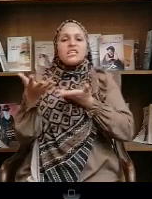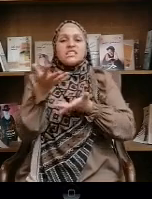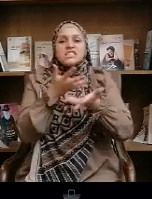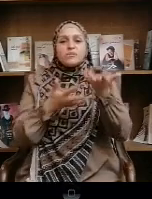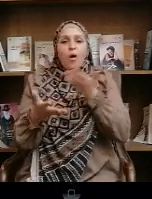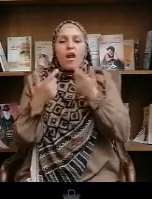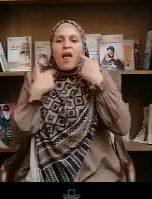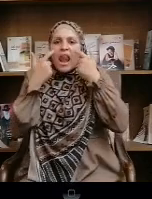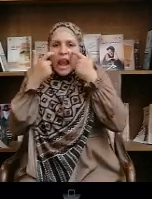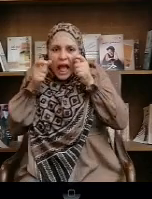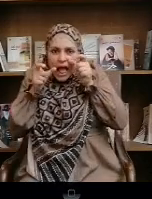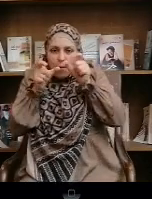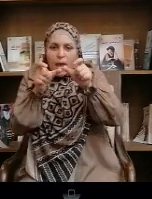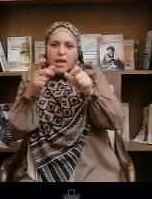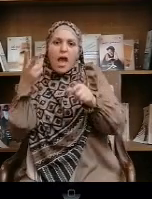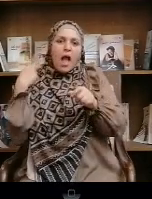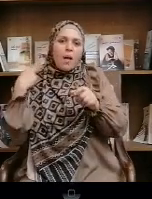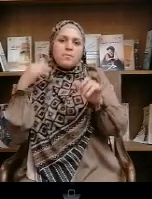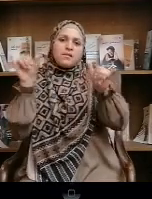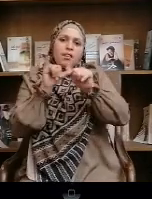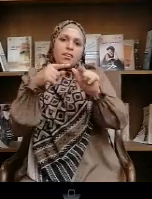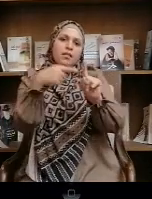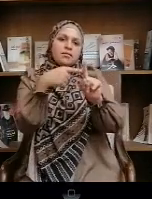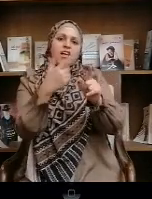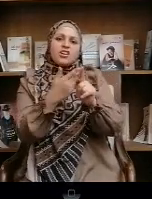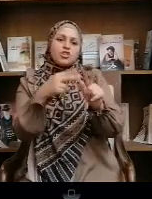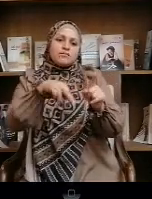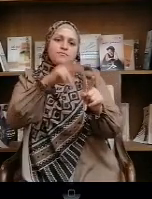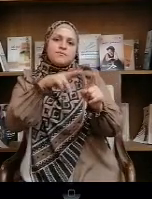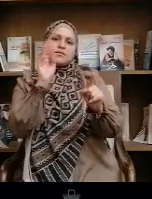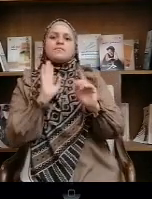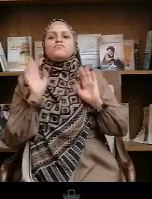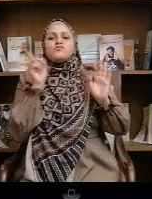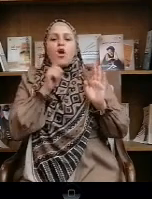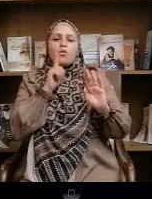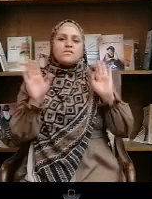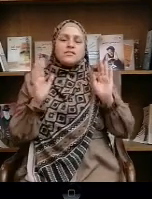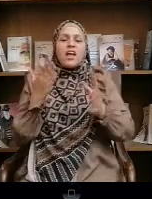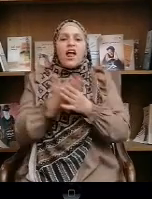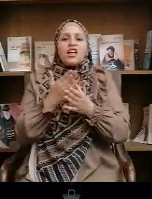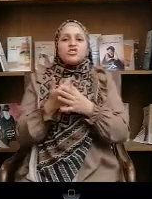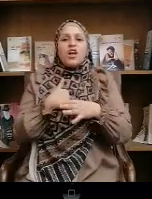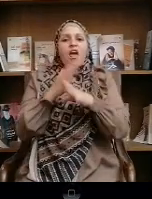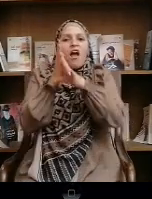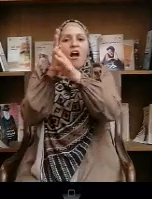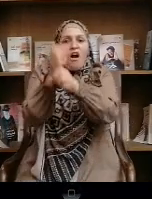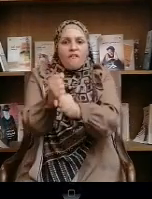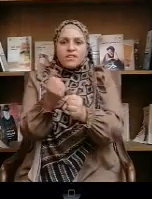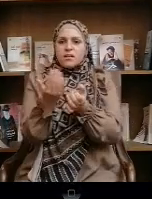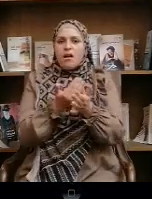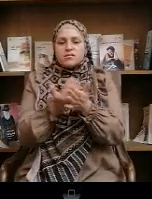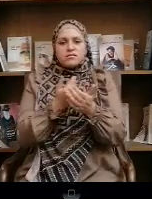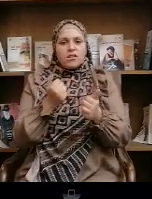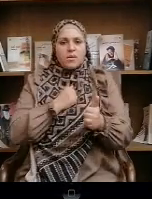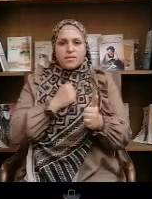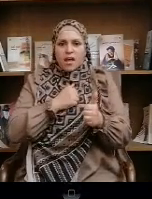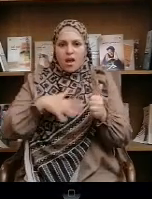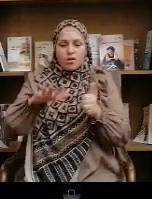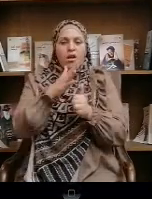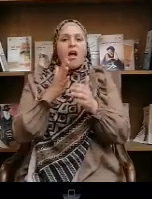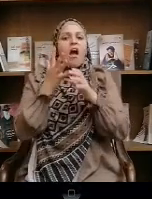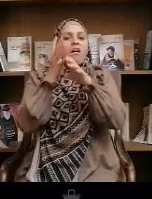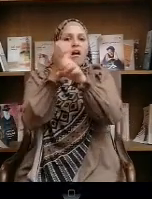الحمايه والامن السيبراني كل ده طبعا علشان نؤمن الاقتصاد بتاعنا ونؤمن كل